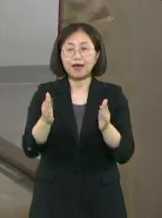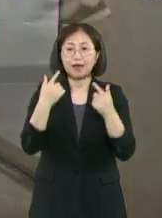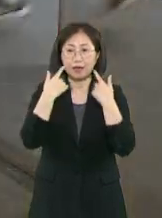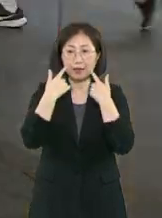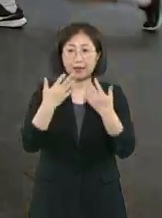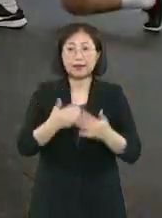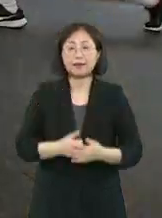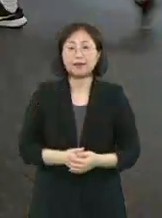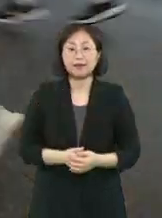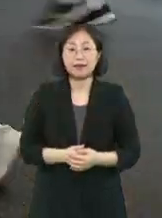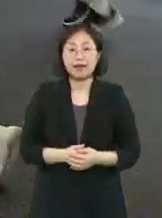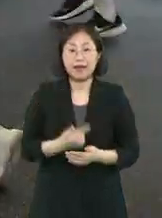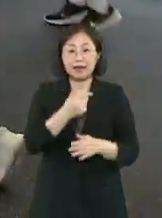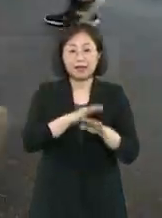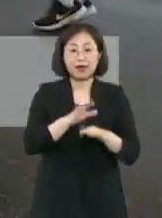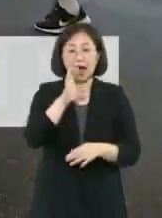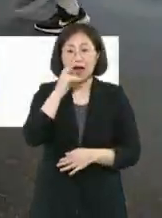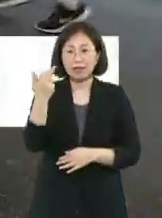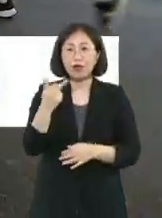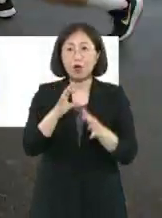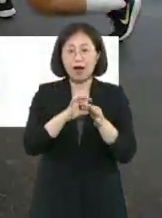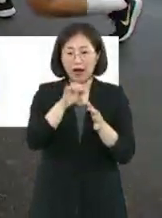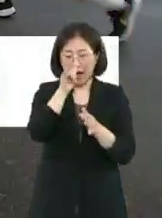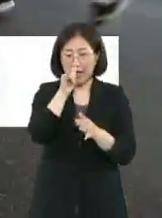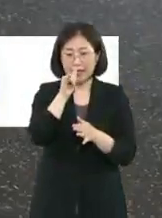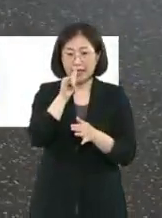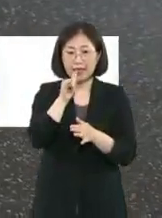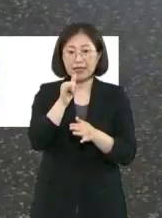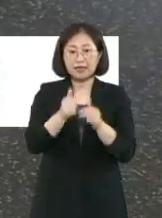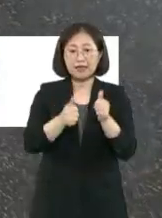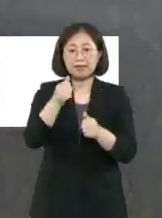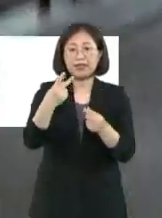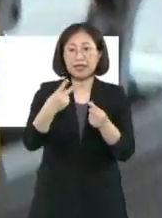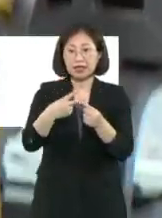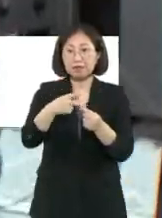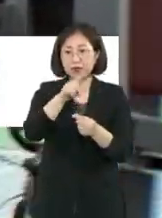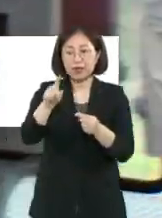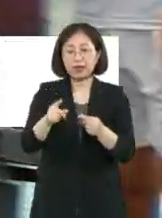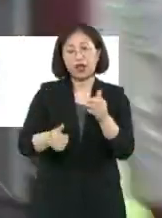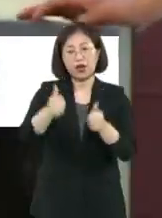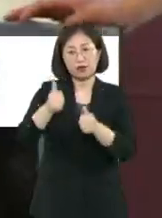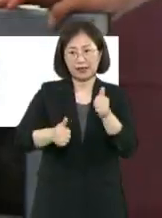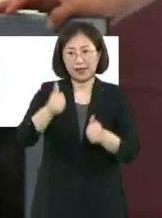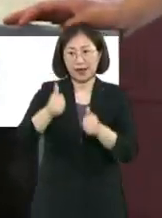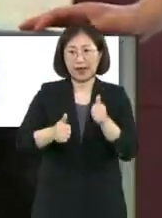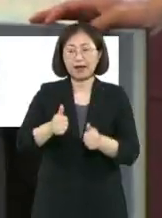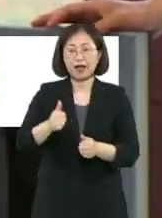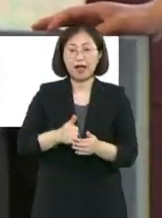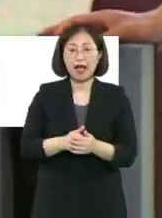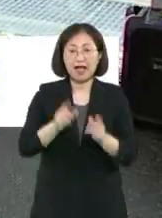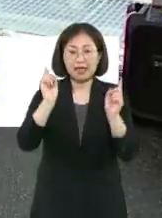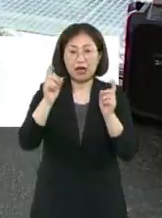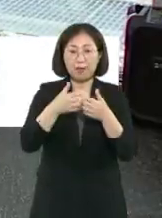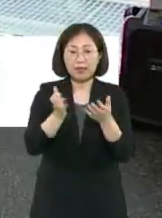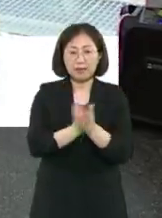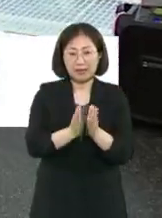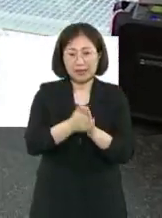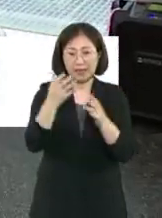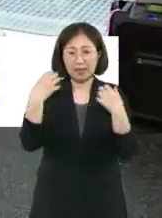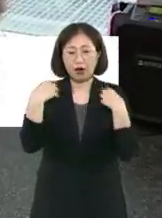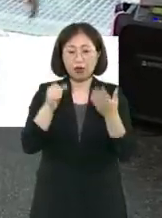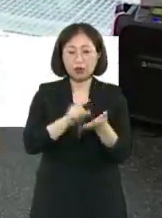가시화됐습니다. 대전과 아산 등이 속해 있는 프로축구 2부 리그에서 경쟁을 펼치게 됩니다. 실업팀이던 시청